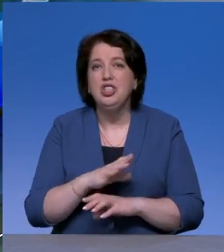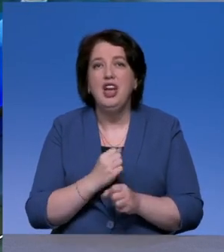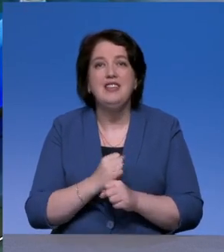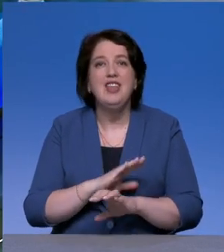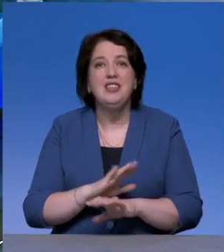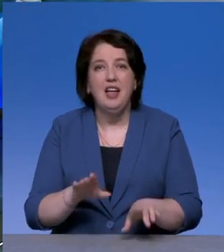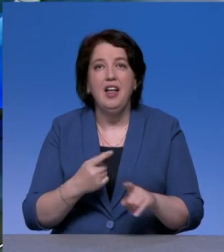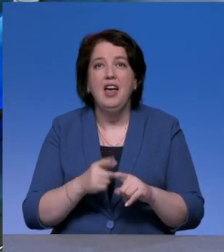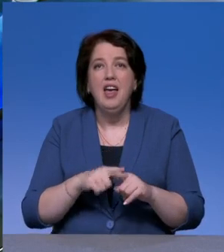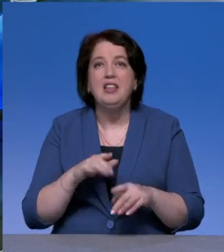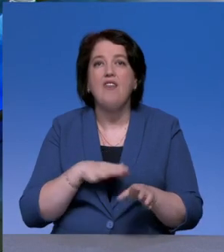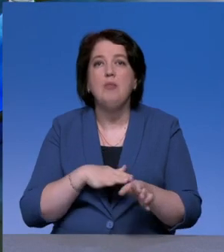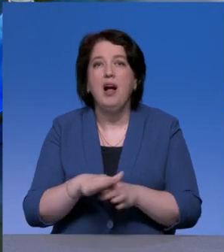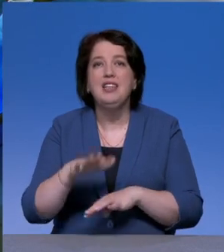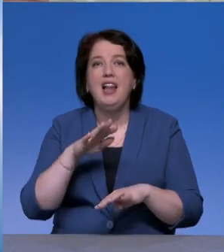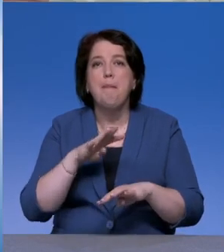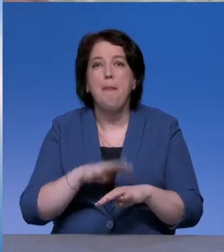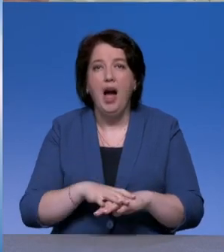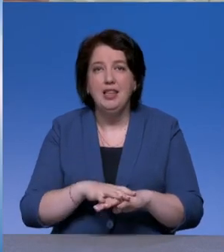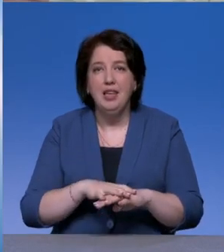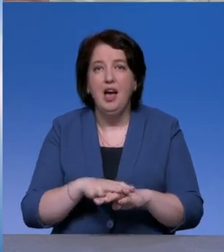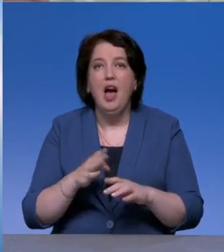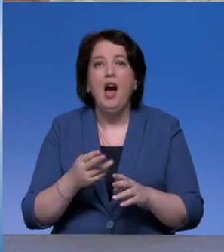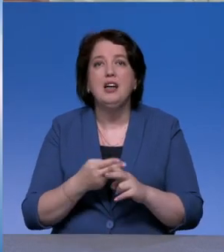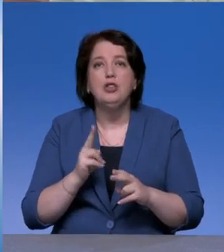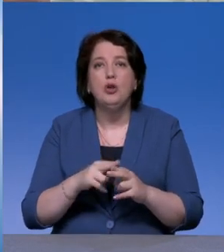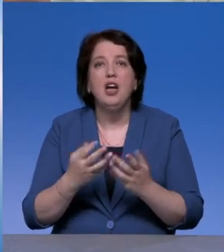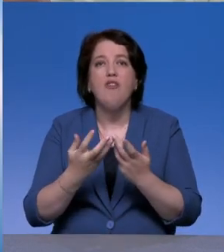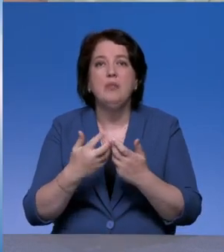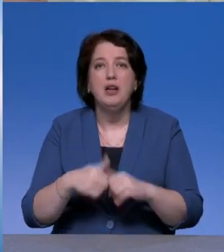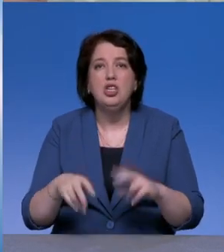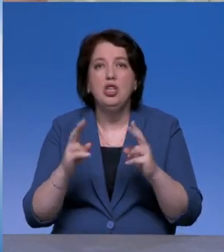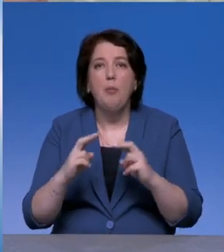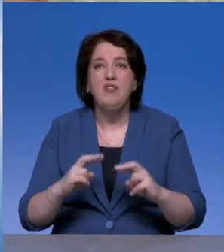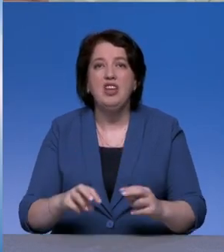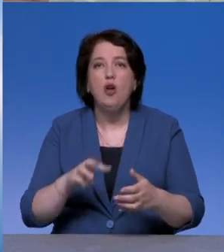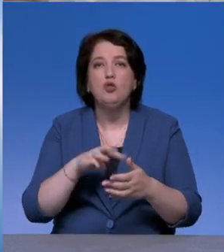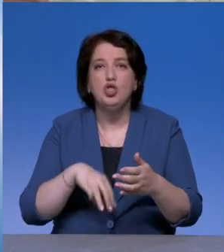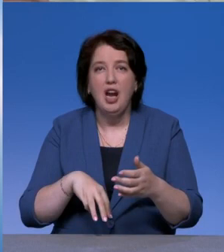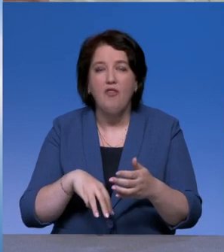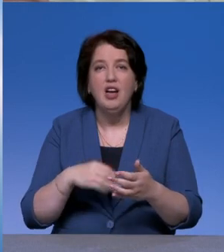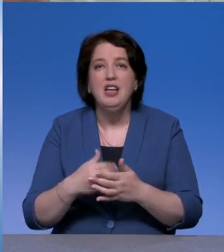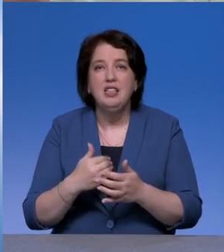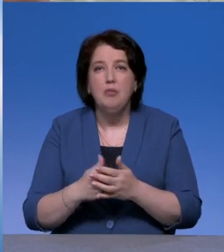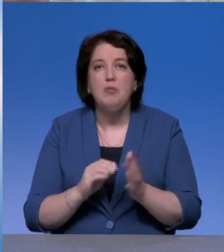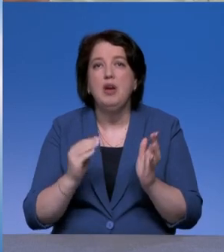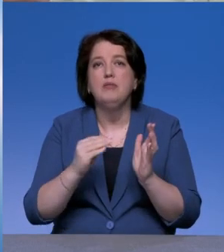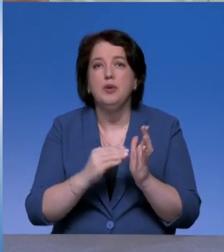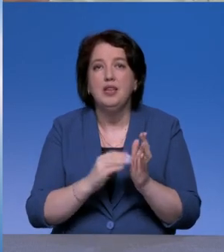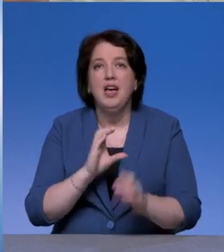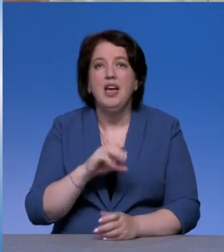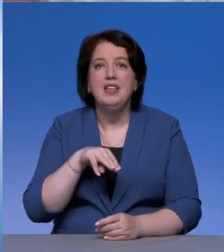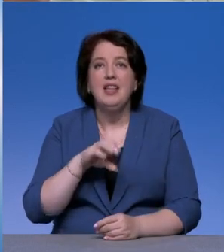делали банки, которые автоматически проверяют штрафы. Вводишь СТС, вводишь номер